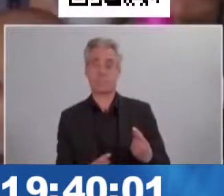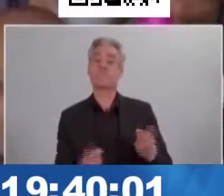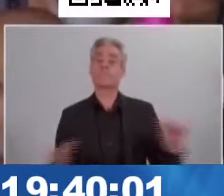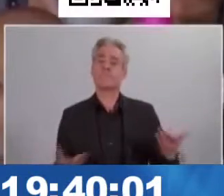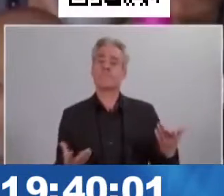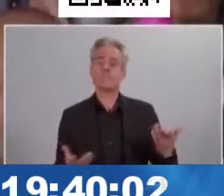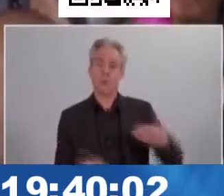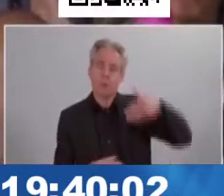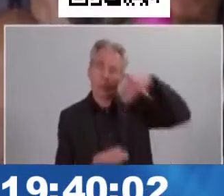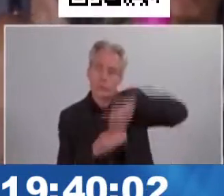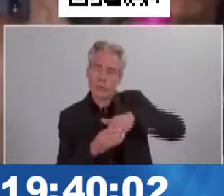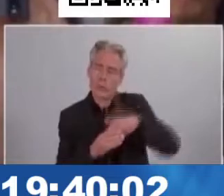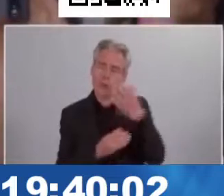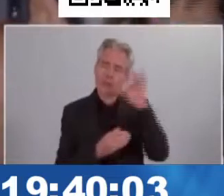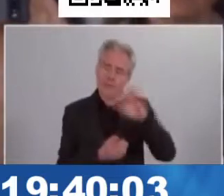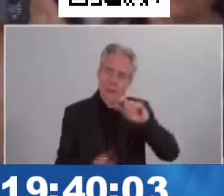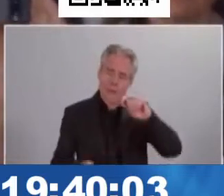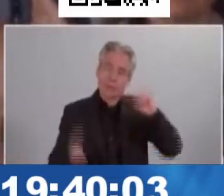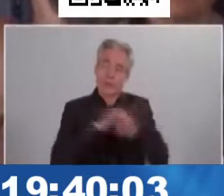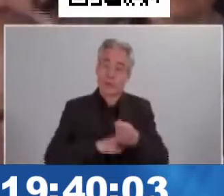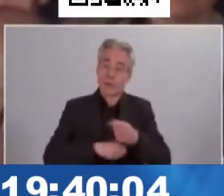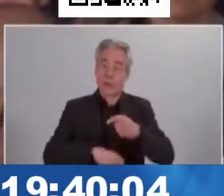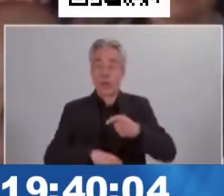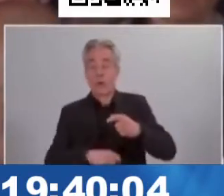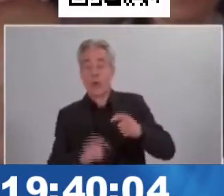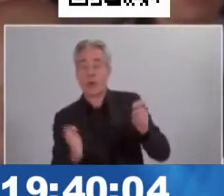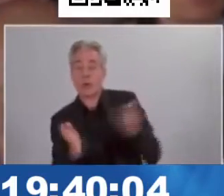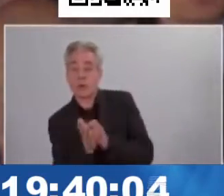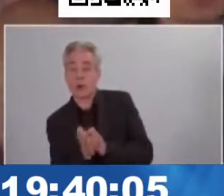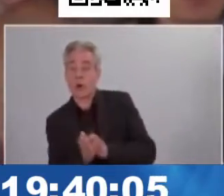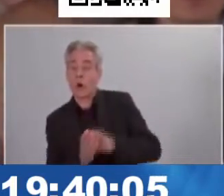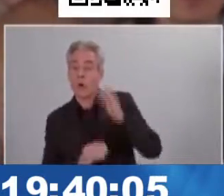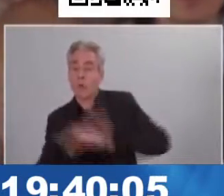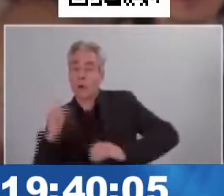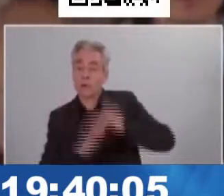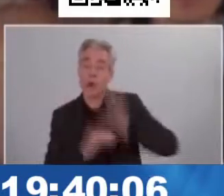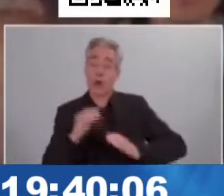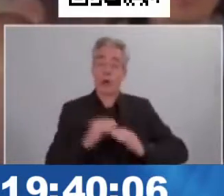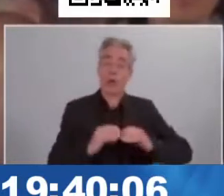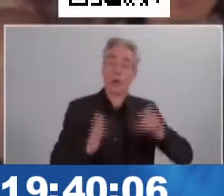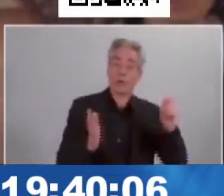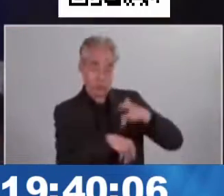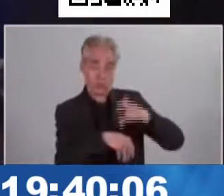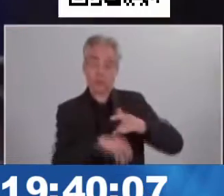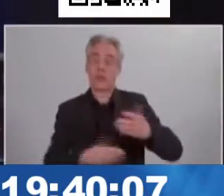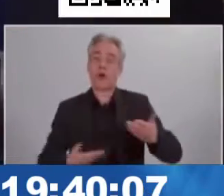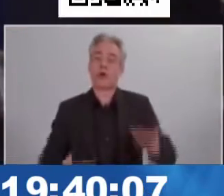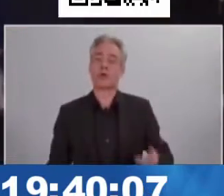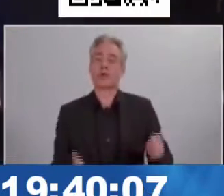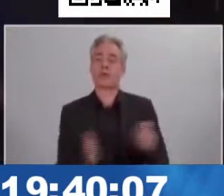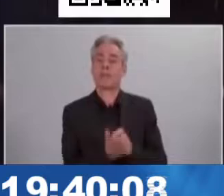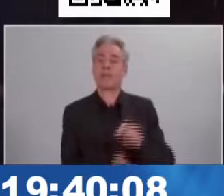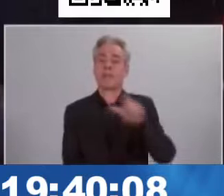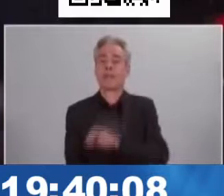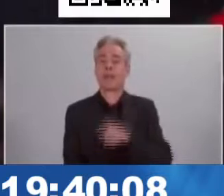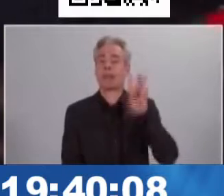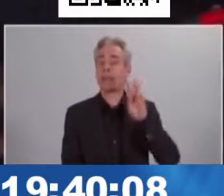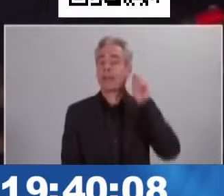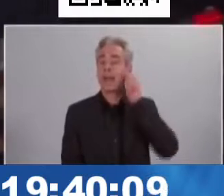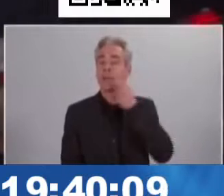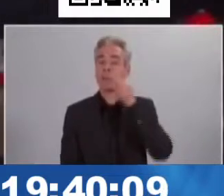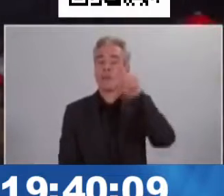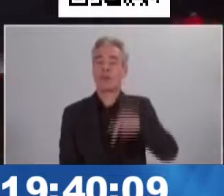De transformation, d'heures heureuses et difficiles, de crises exceptionnelles aussi. Du 24 avril